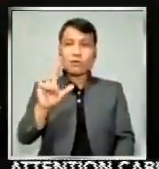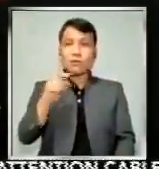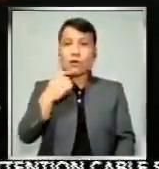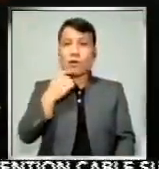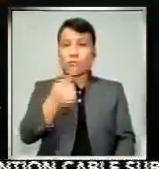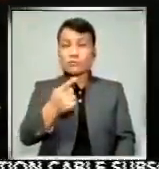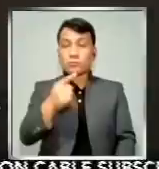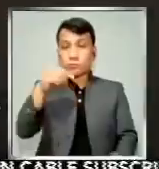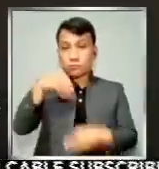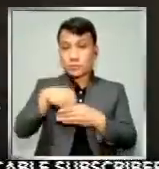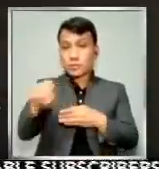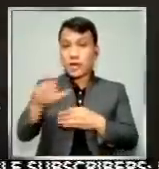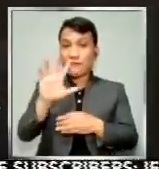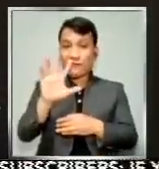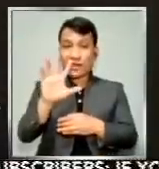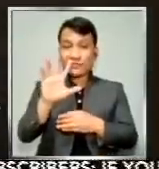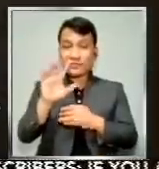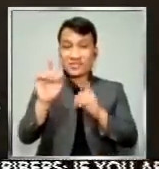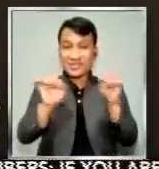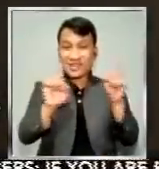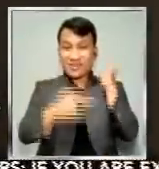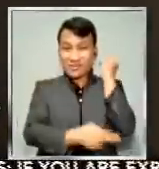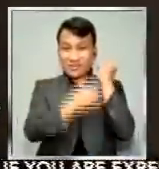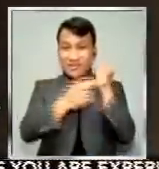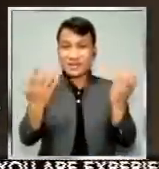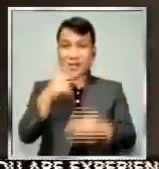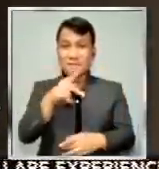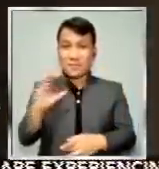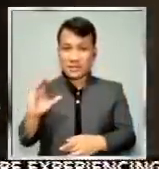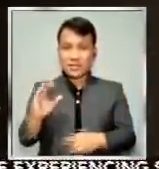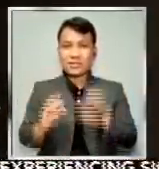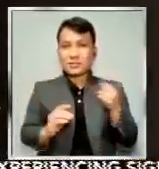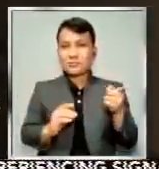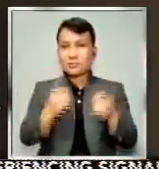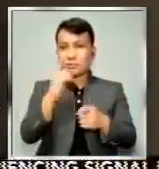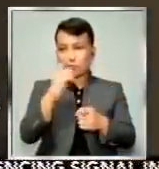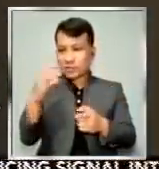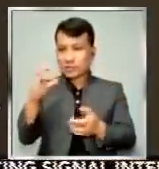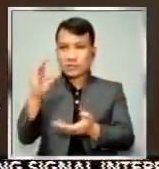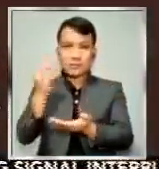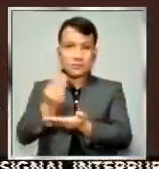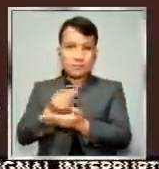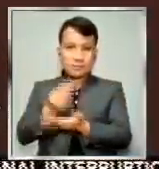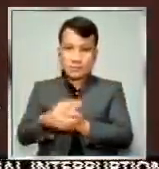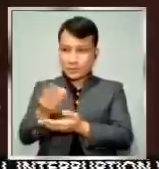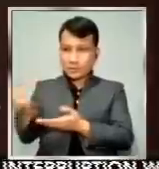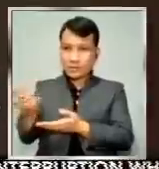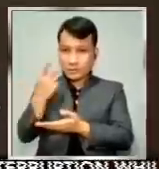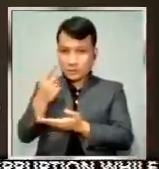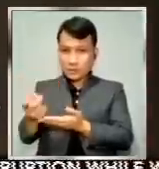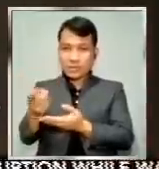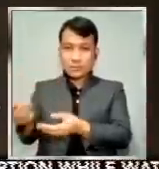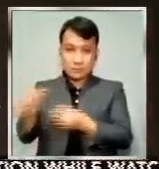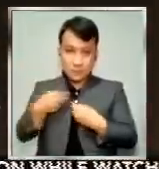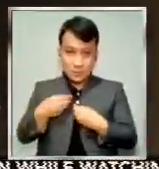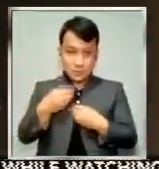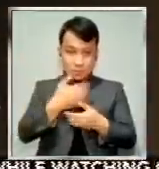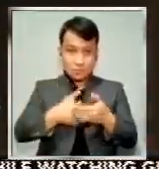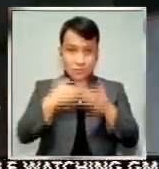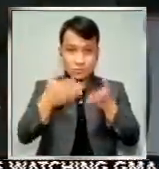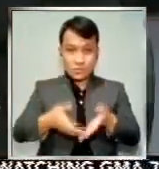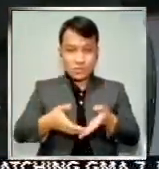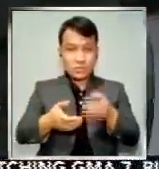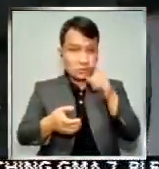hotel sa Pasay City. Na-recover ng mga ahente ang 100,000 pisong marked money na binigay ng complainant sa 22 taong gulang na